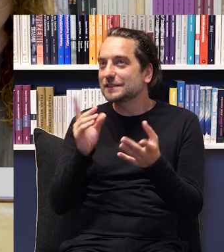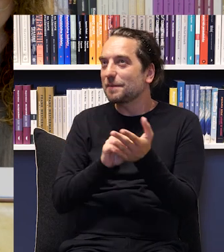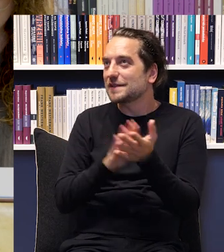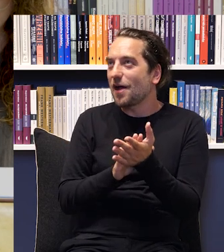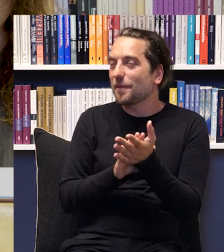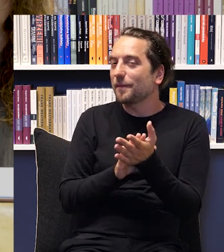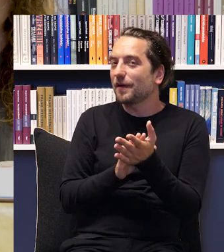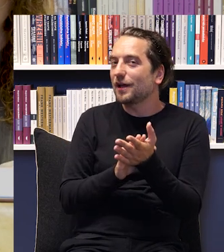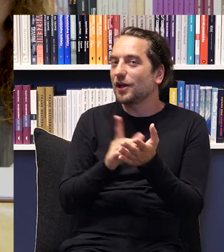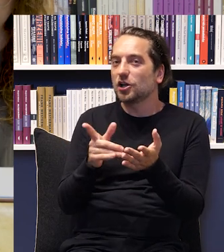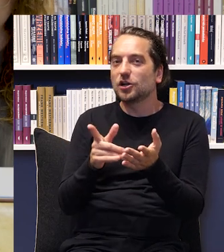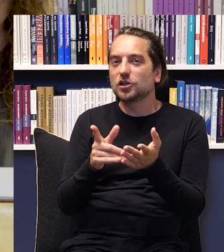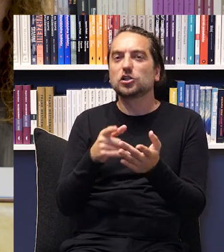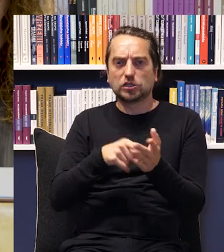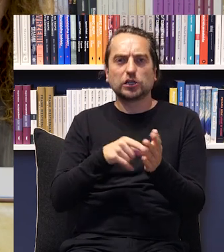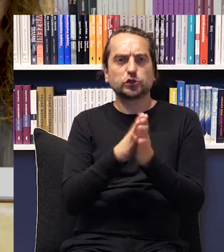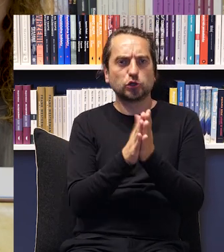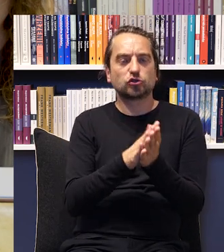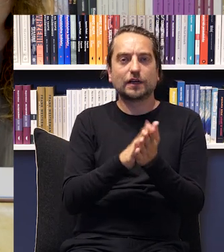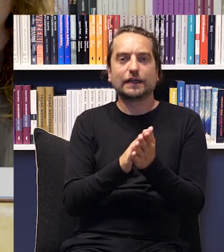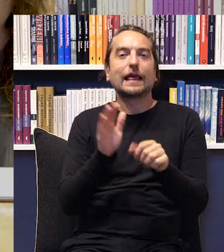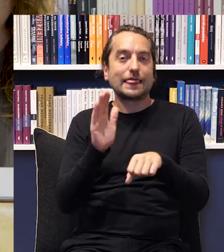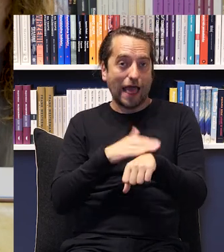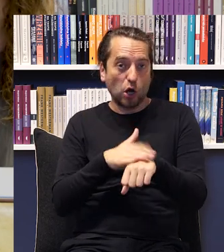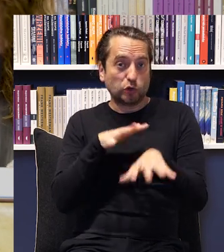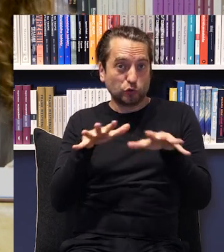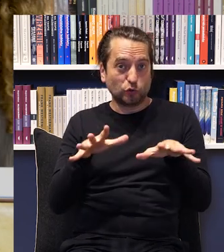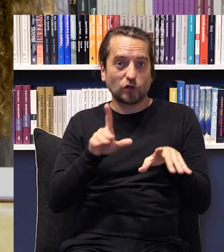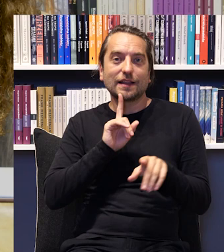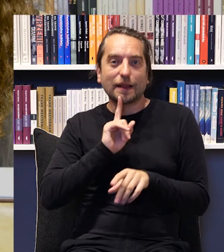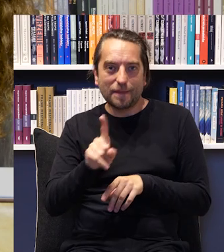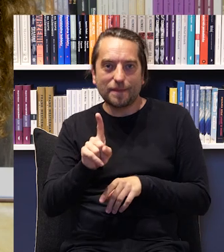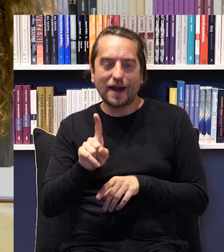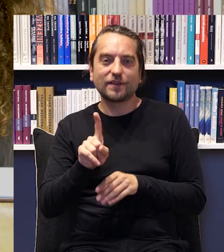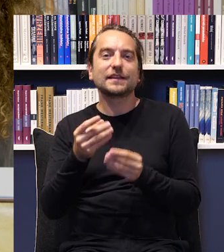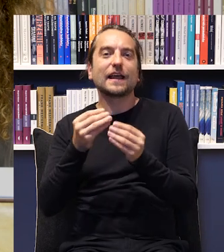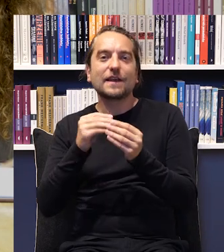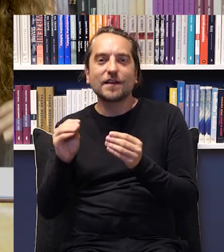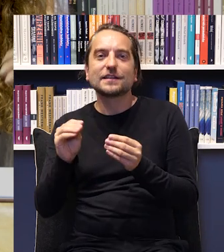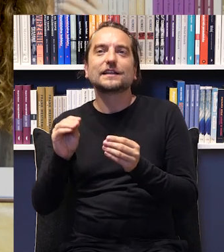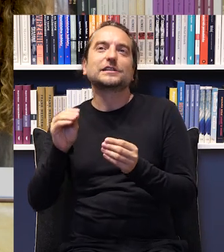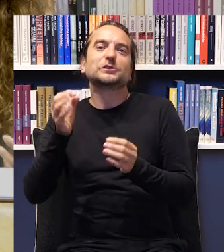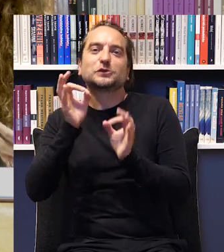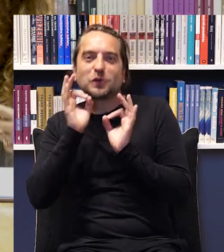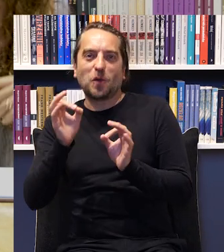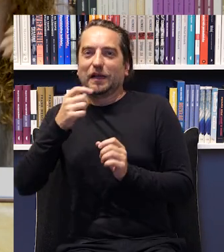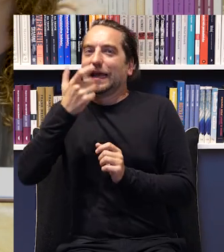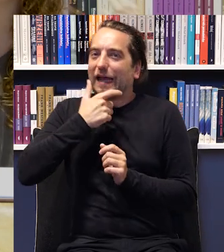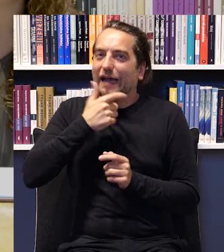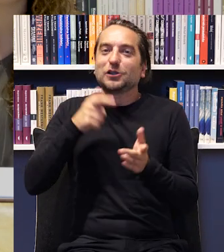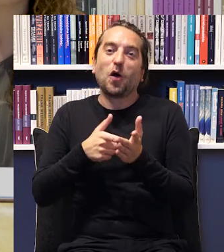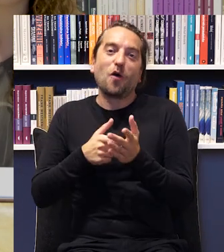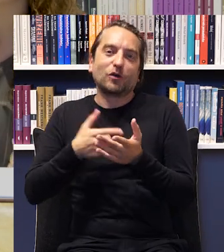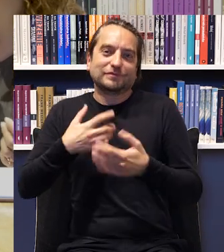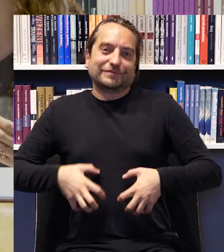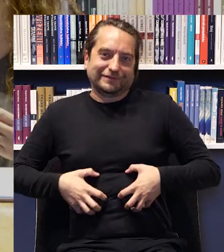takie zdanie, że choć dużo w tej książce na gości, to najbardziej obnażającym narzędziem jest w niej humor, bo ty tym humorem, z jednej